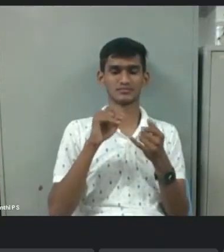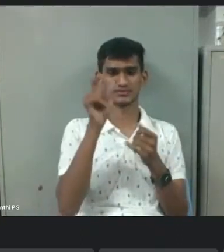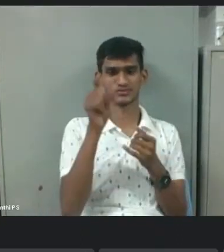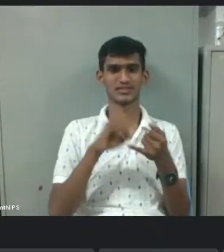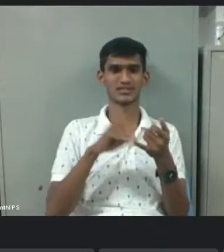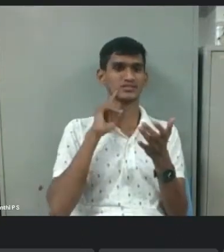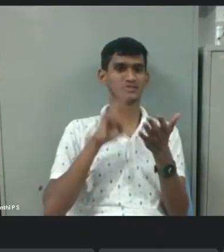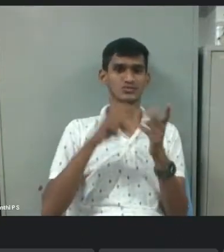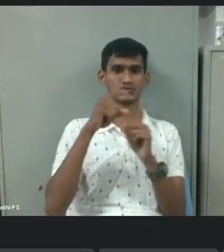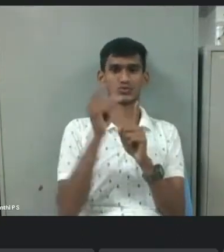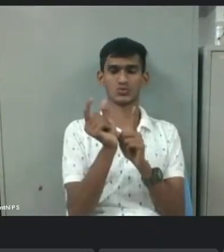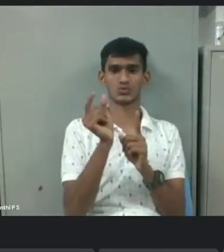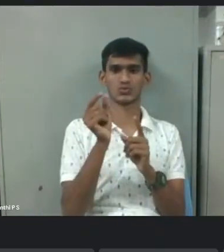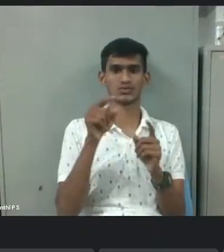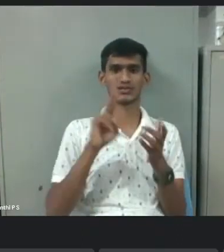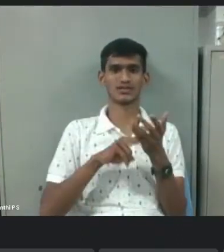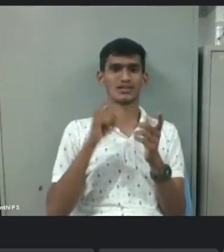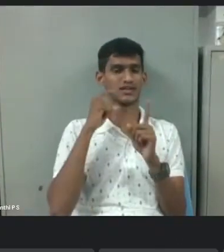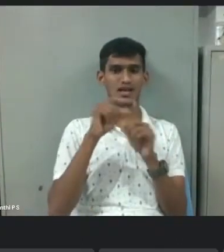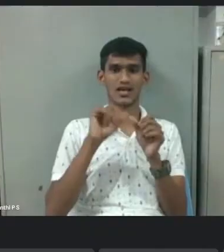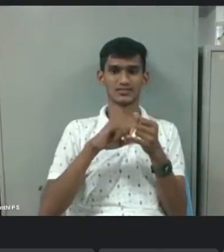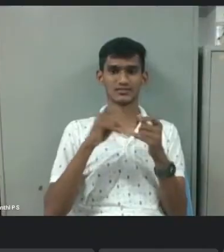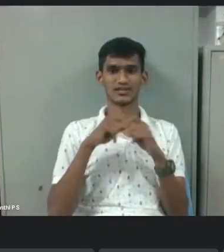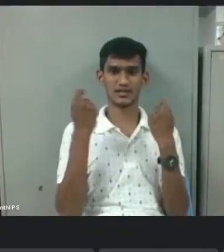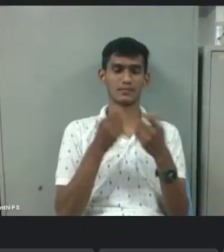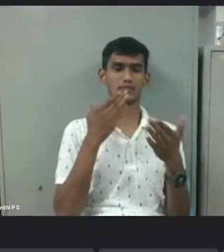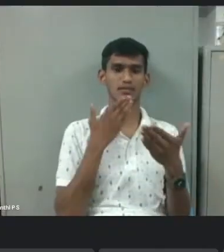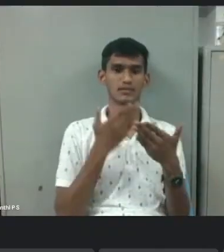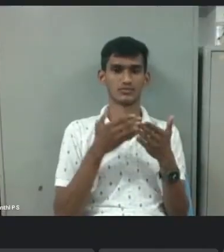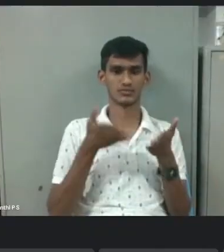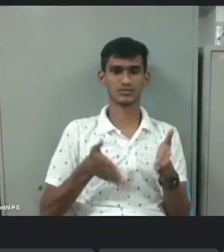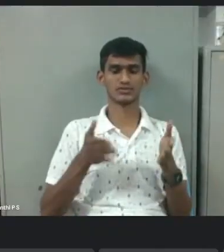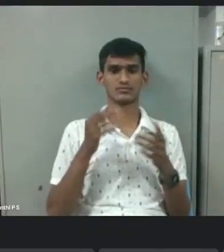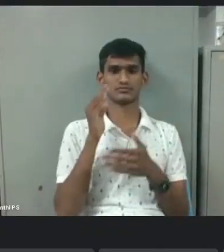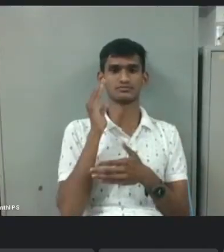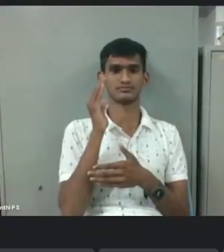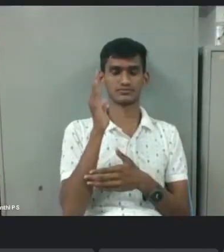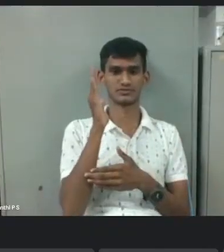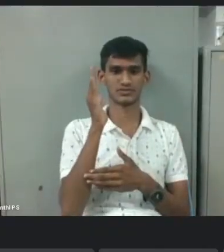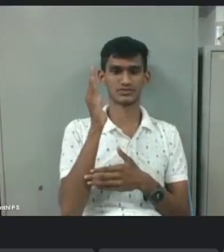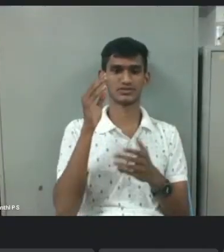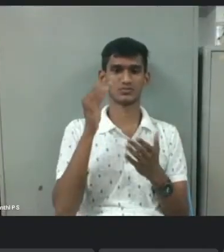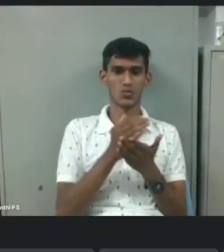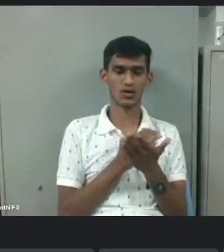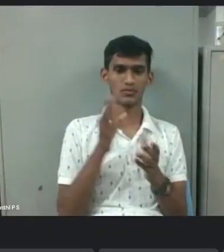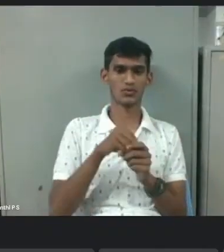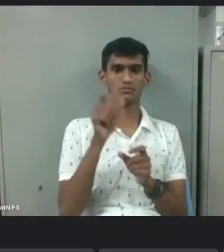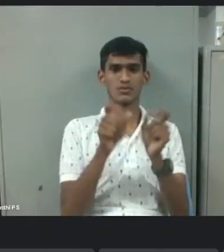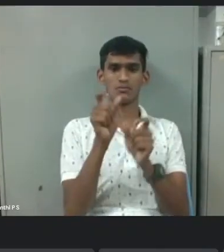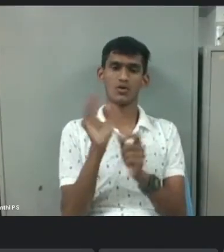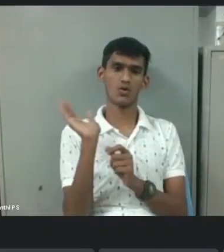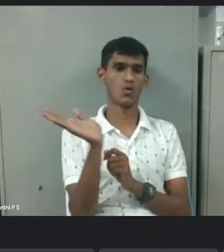നിഡാസ് ടീം പ്രത്യേകം നന്ദി അറിയിക്കുന്നു. താങ്ക് യു ഡോക്ടർ സിന്ധു. ഇന്നത്തെ ഈ സെഷനിൽ പങ്കെടുത്ത എല്ലാ പാർട്ടിസിപ്പൻസിനും